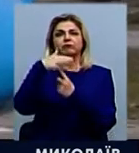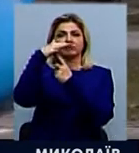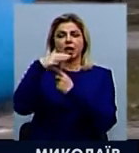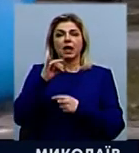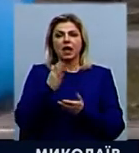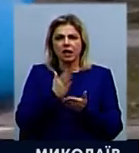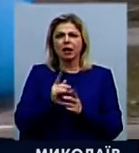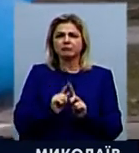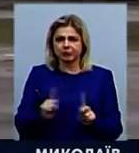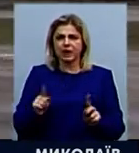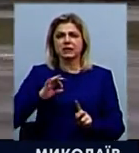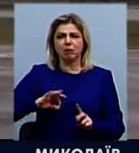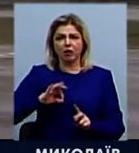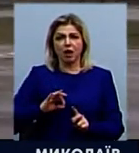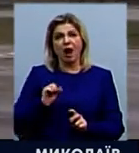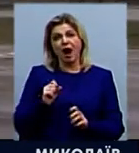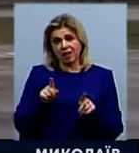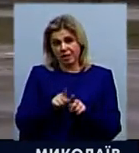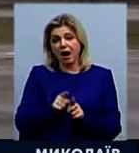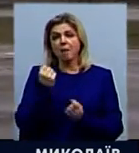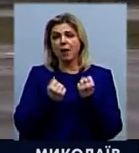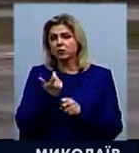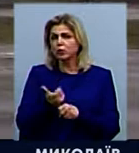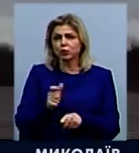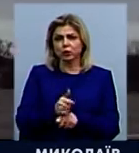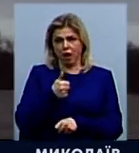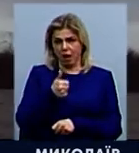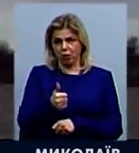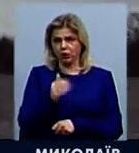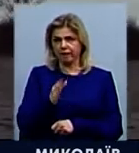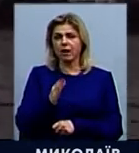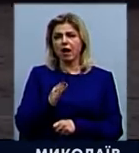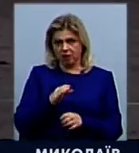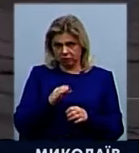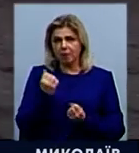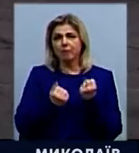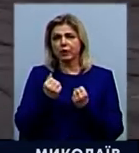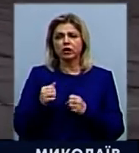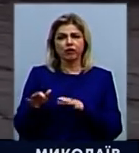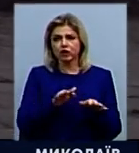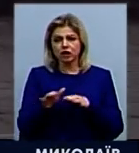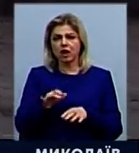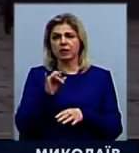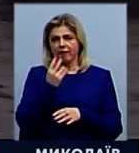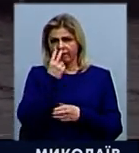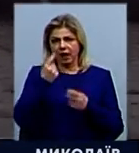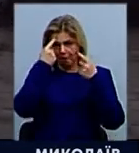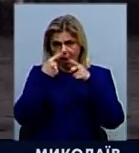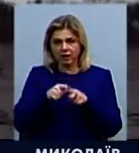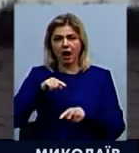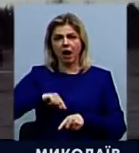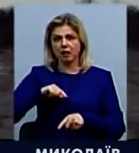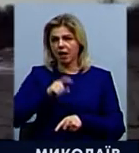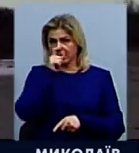особливості в експлуатації. Так, по великому счету, машина дуже хороша в експлуатації, веде себе стійко, маневрені характеристики